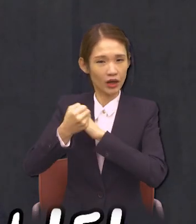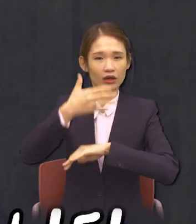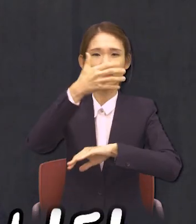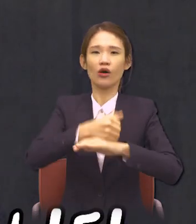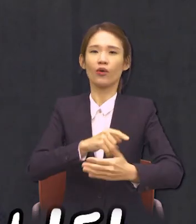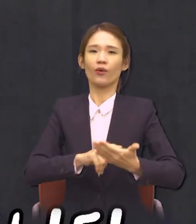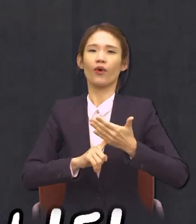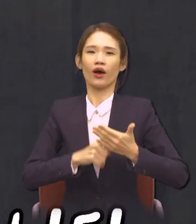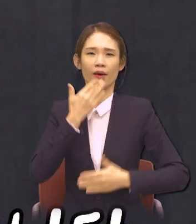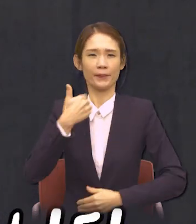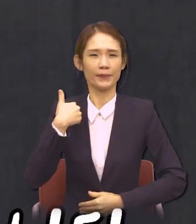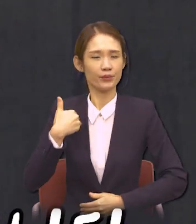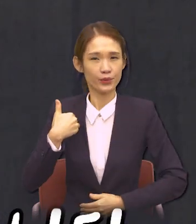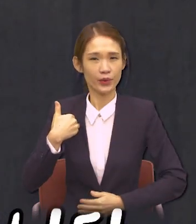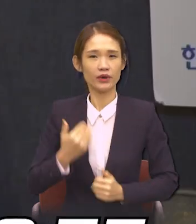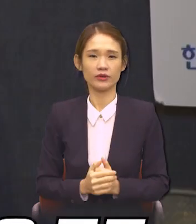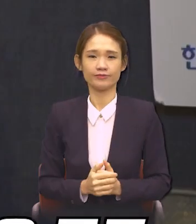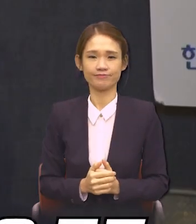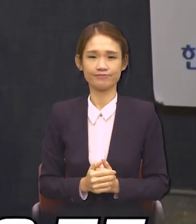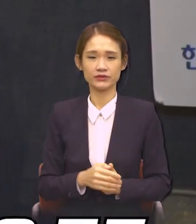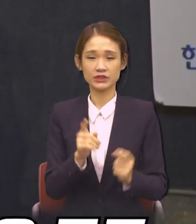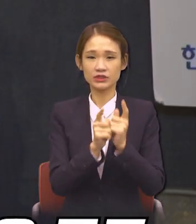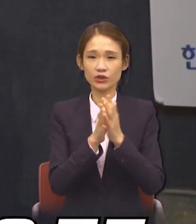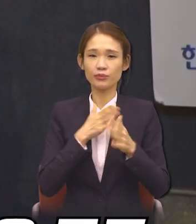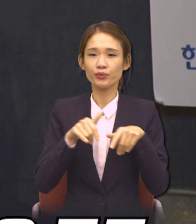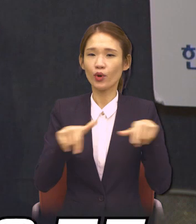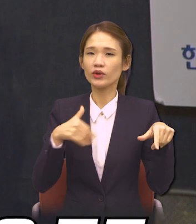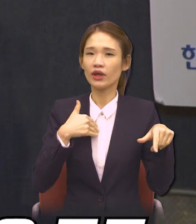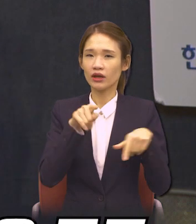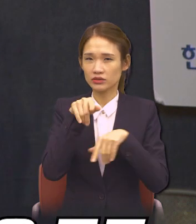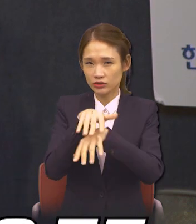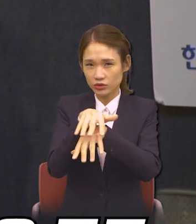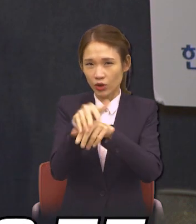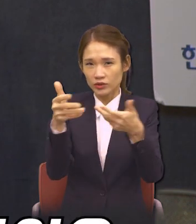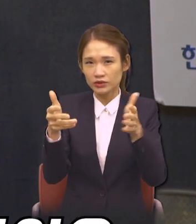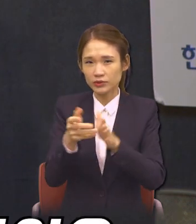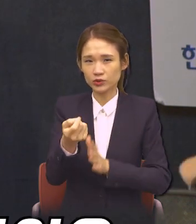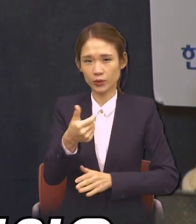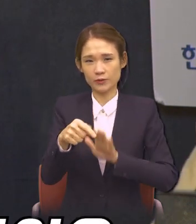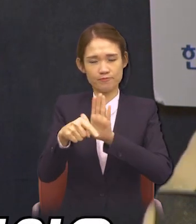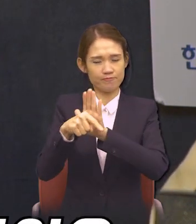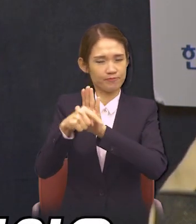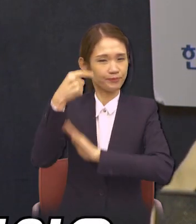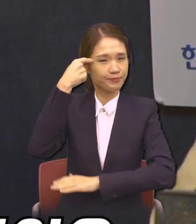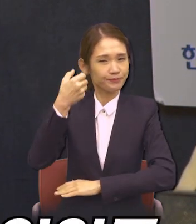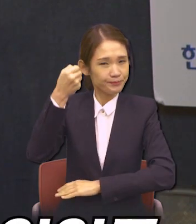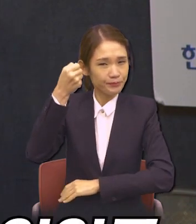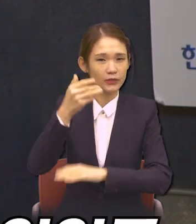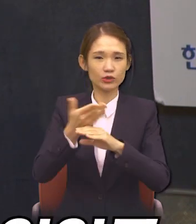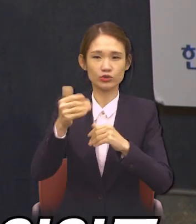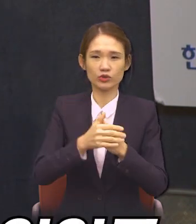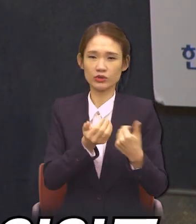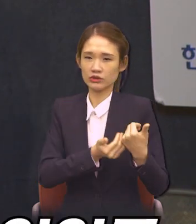결과일 가능성이 매우 높습니다. 실제로 평소에 내가 저 집단을 조금 부정적으로 생각하고 있었어요.